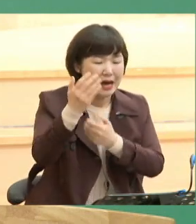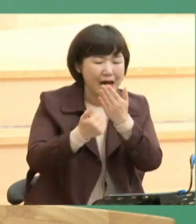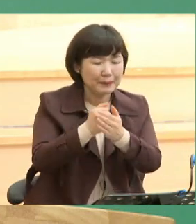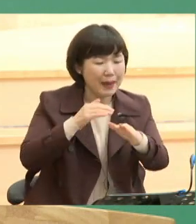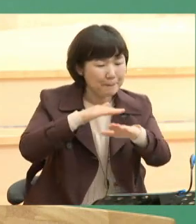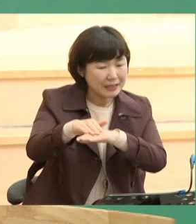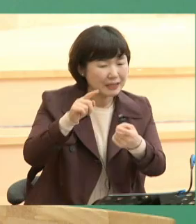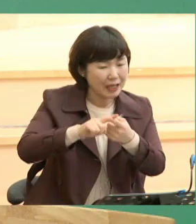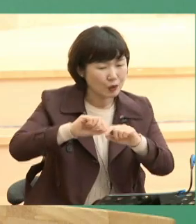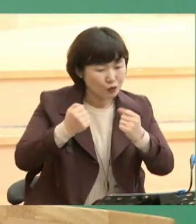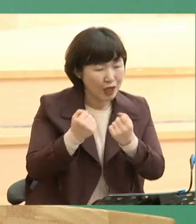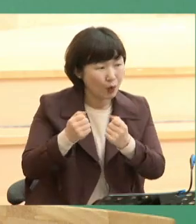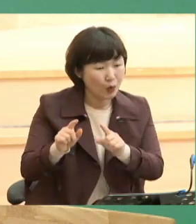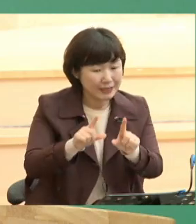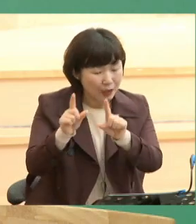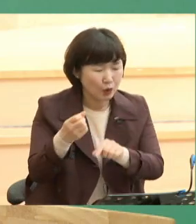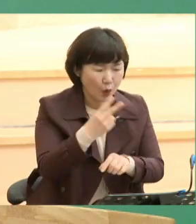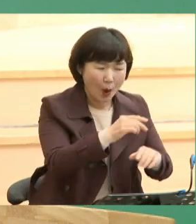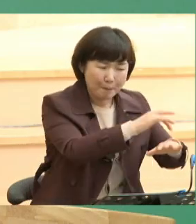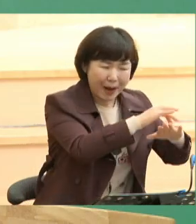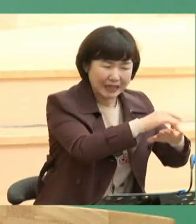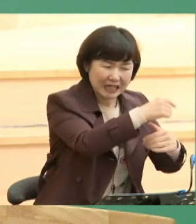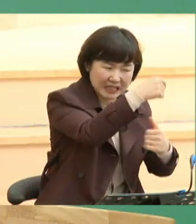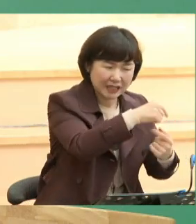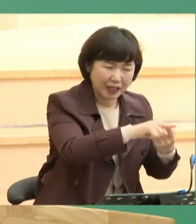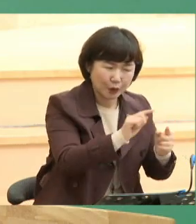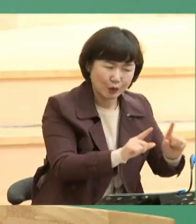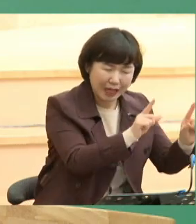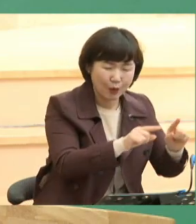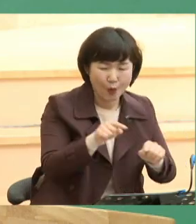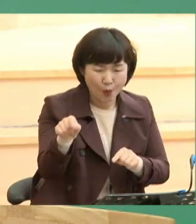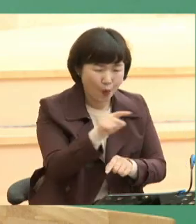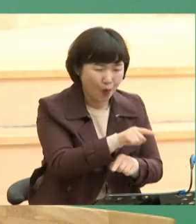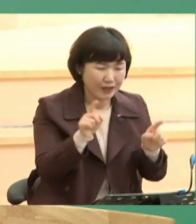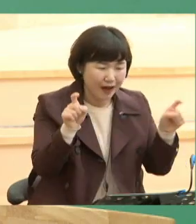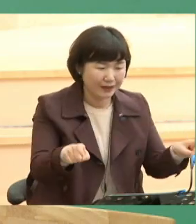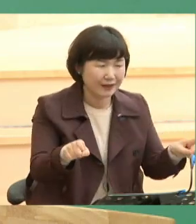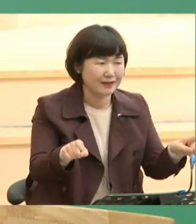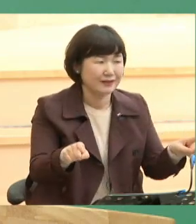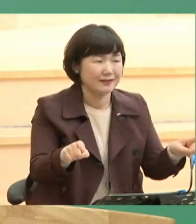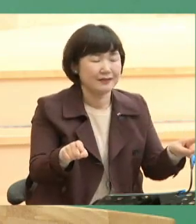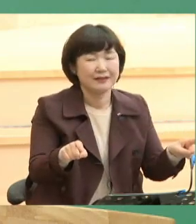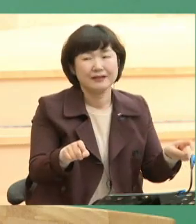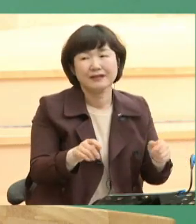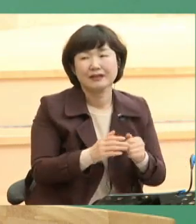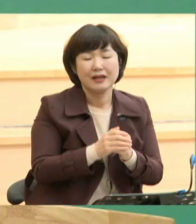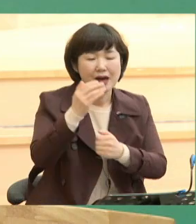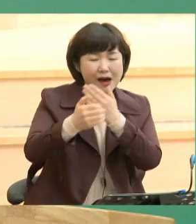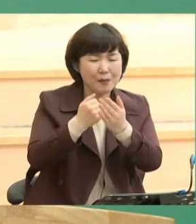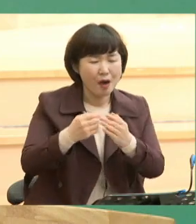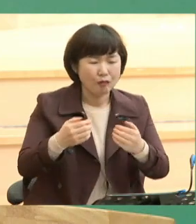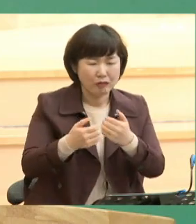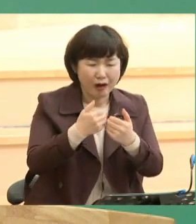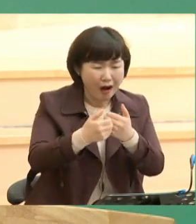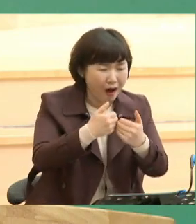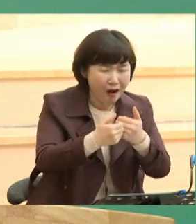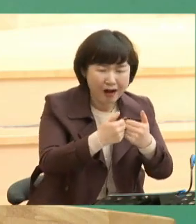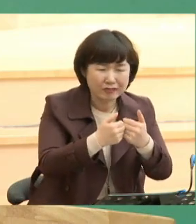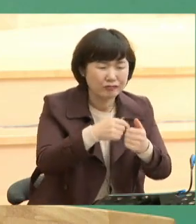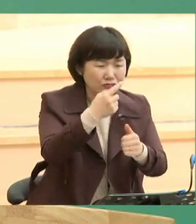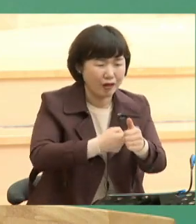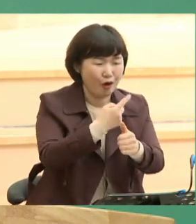살 버 한쪽에는 또 마귀가 시키는 써 말고 양쪽으로 사는 거에요 하나님과의 갈등이 일어날 수밖에 없는